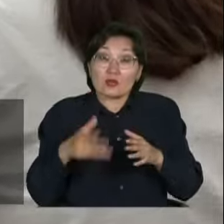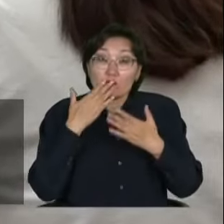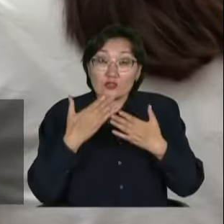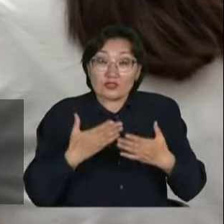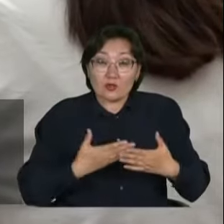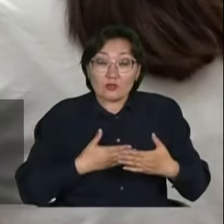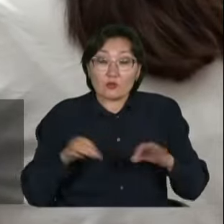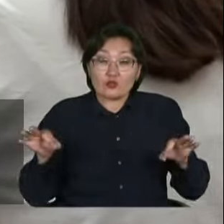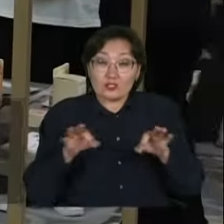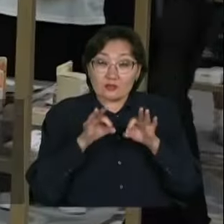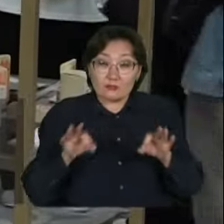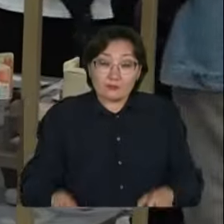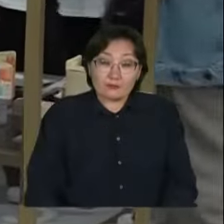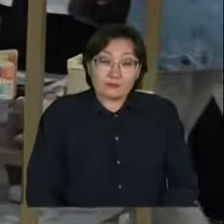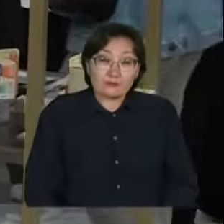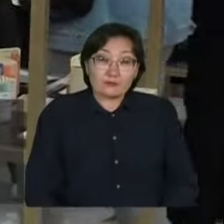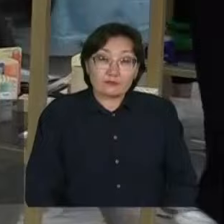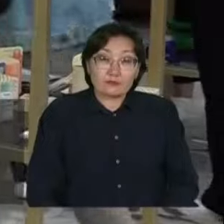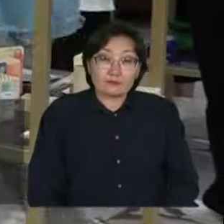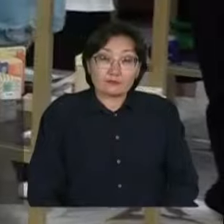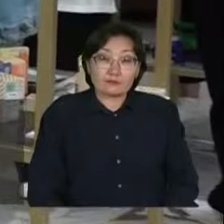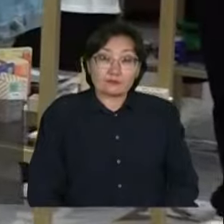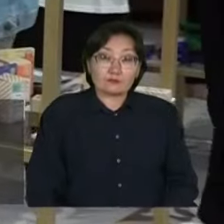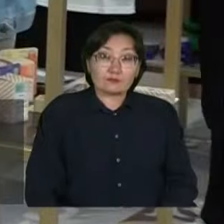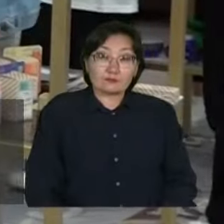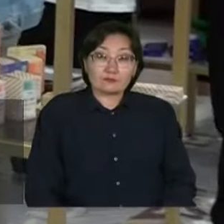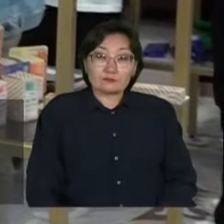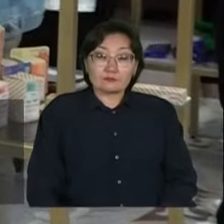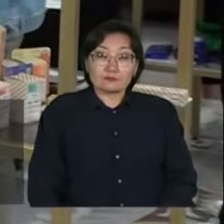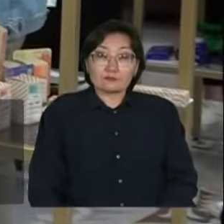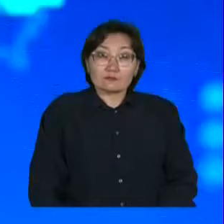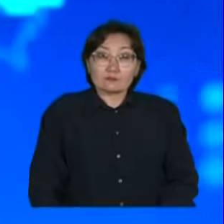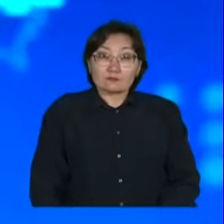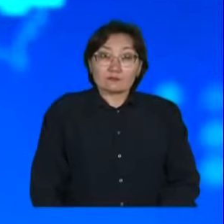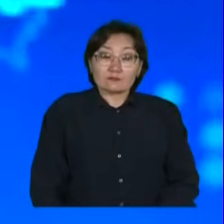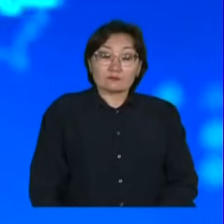любителей K-pop-музыки. Адель Акжаркенова, Мирам Исабеков, телеканал «Алмата».